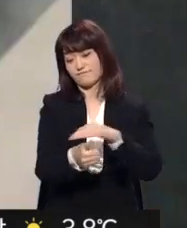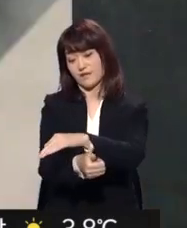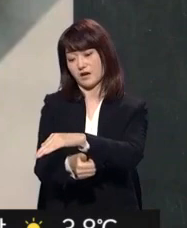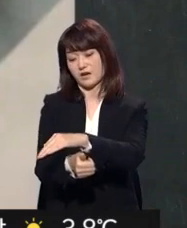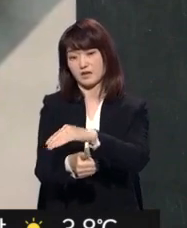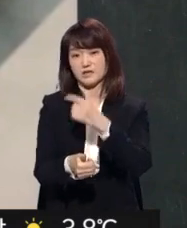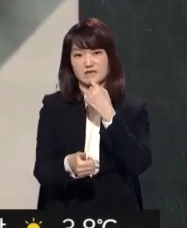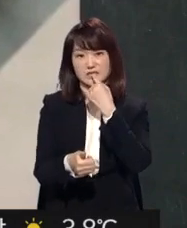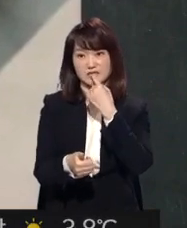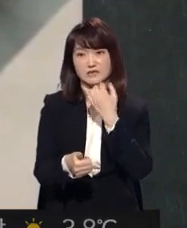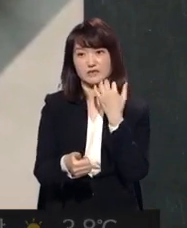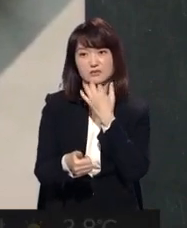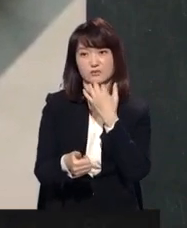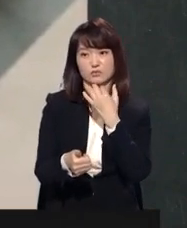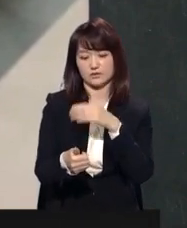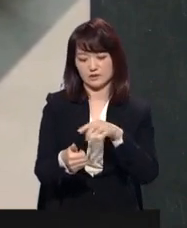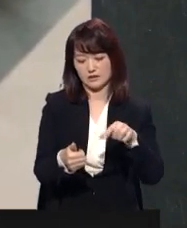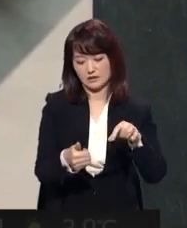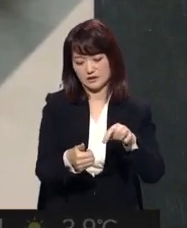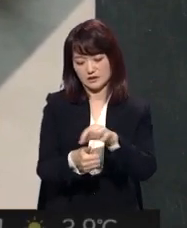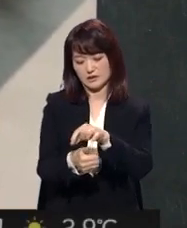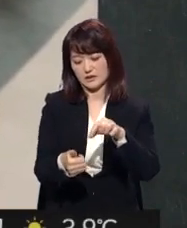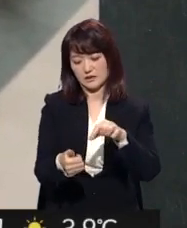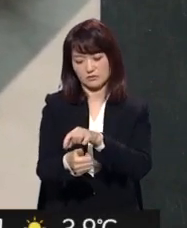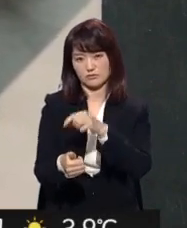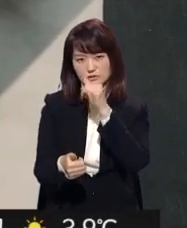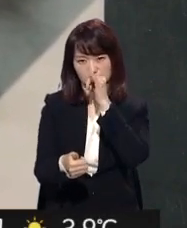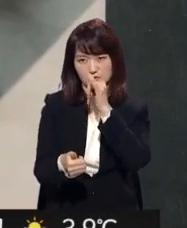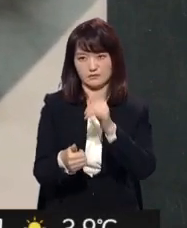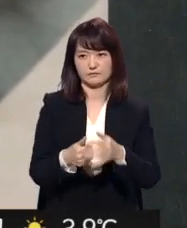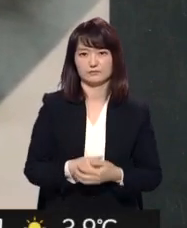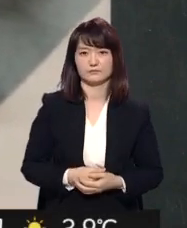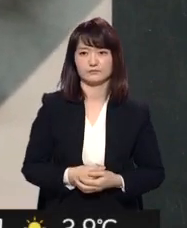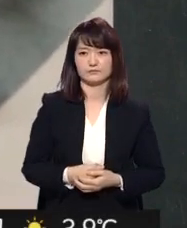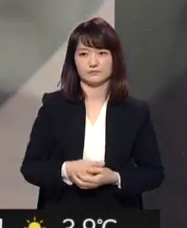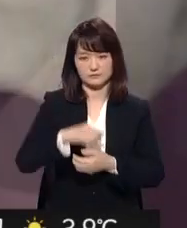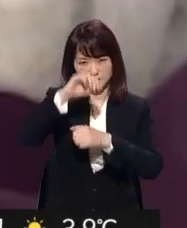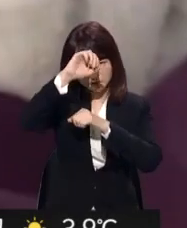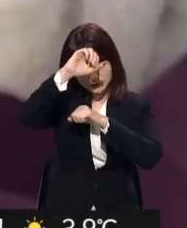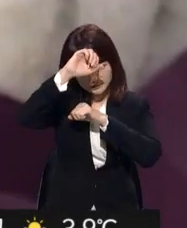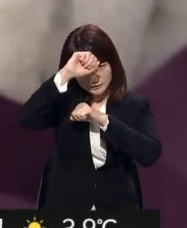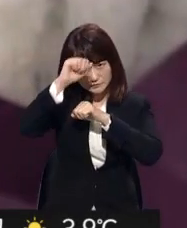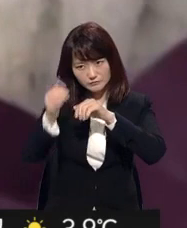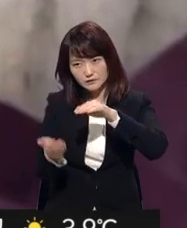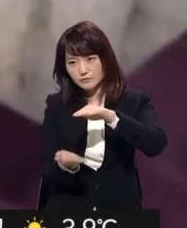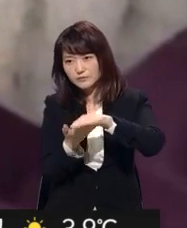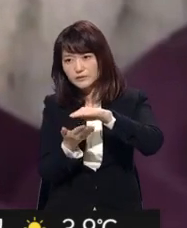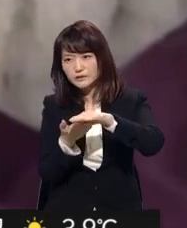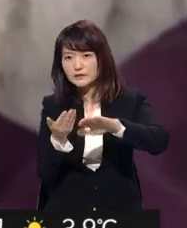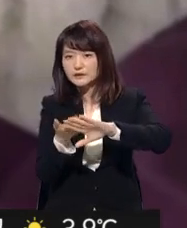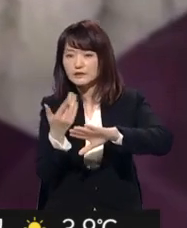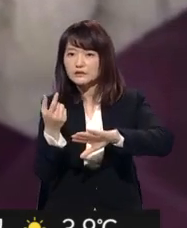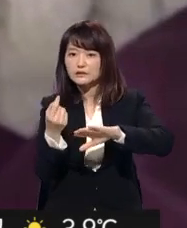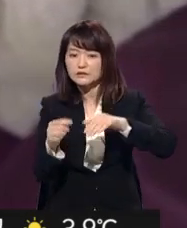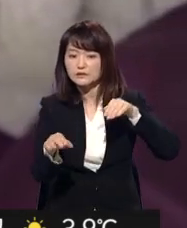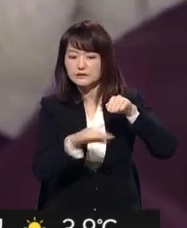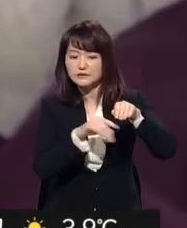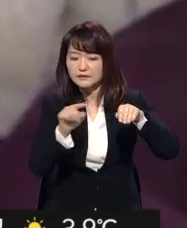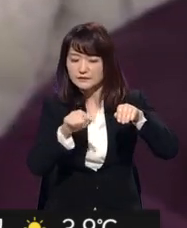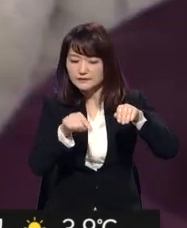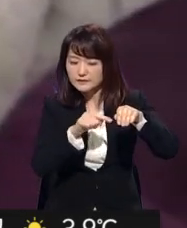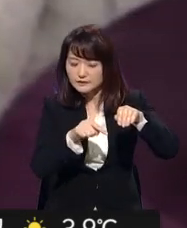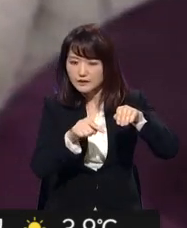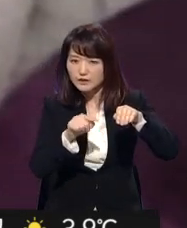자국이 남은 거죠 그래서 이제 우리가 이제 신발 밑창 그 모양이 다르듯이 타이어도 모양이